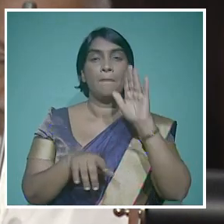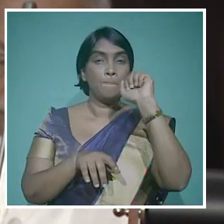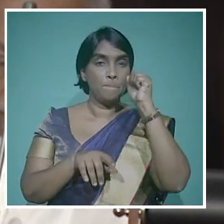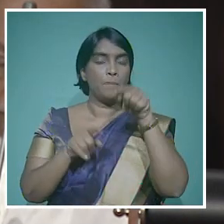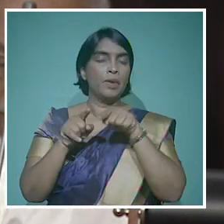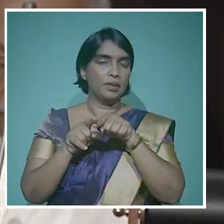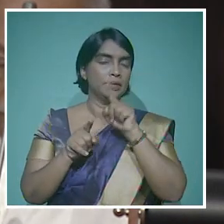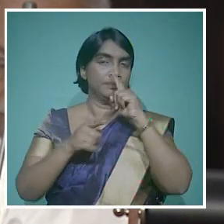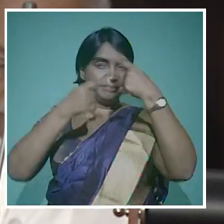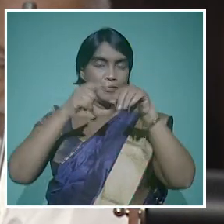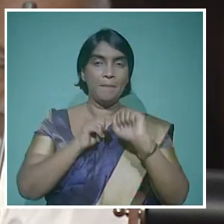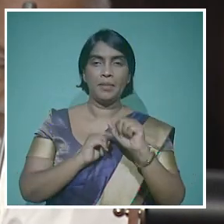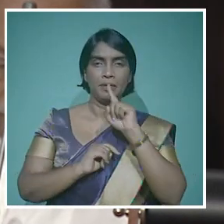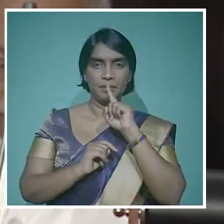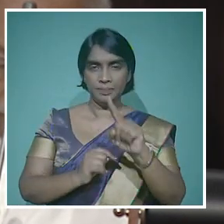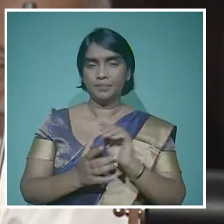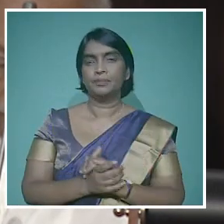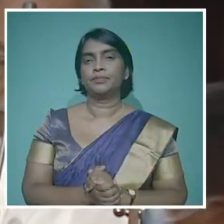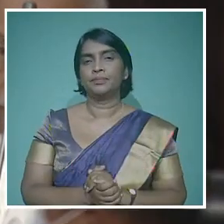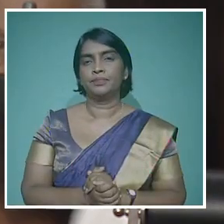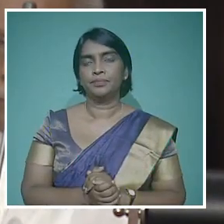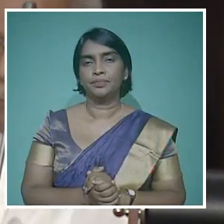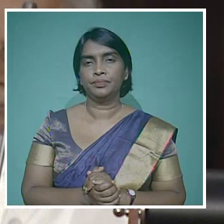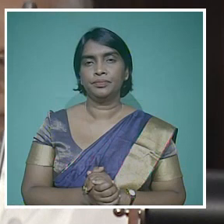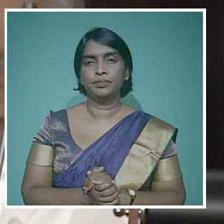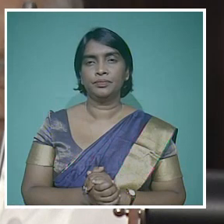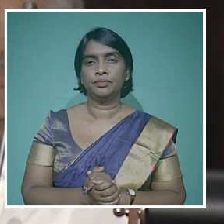ඡේදයේ සඳහන් කරලා තියෙනවා